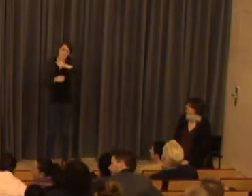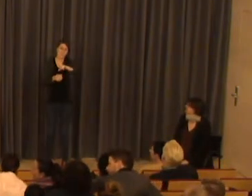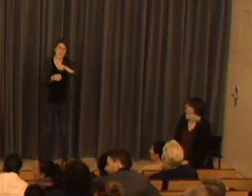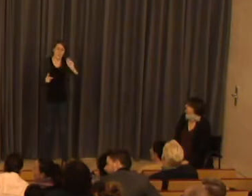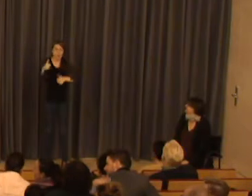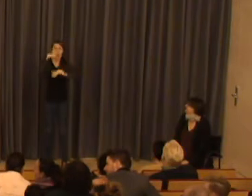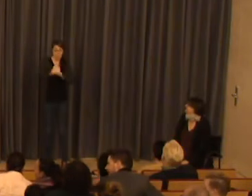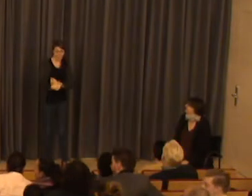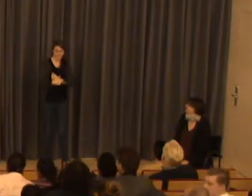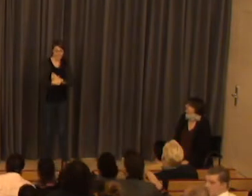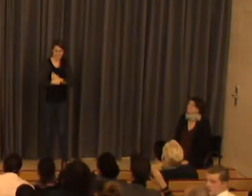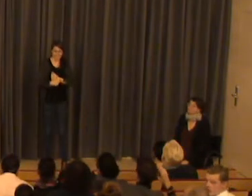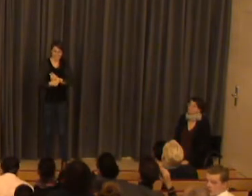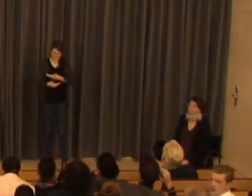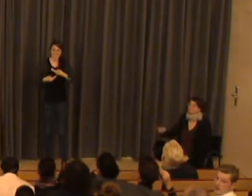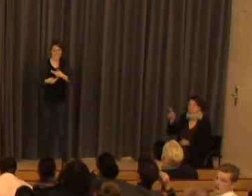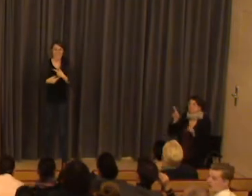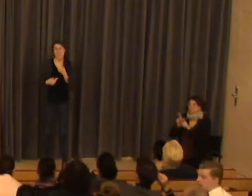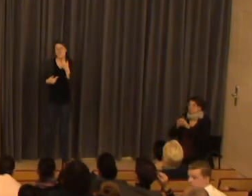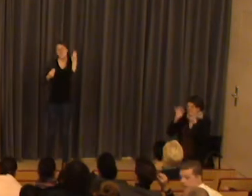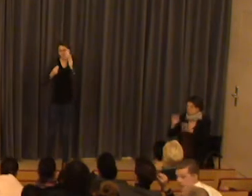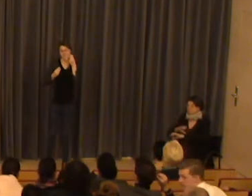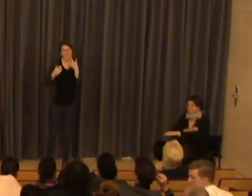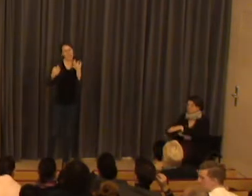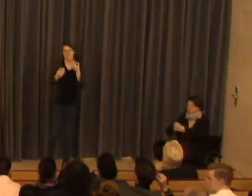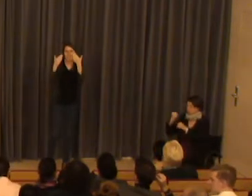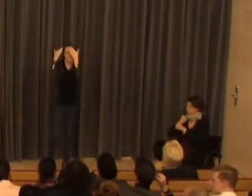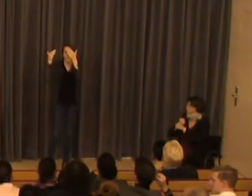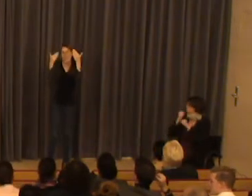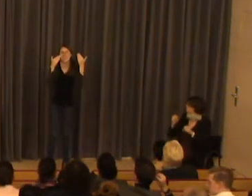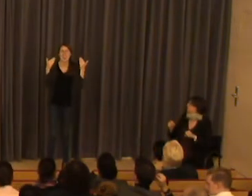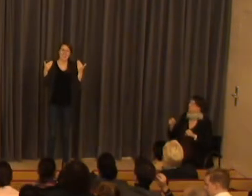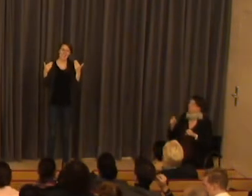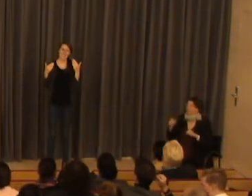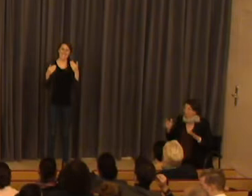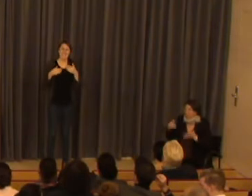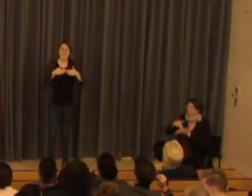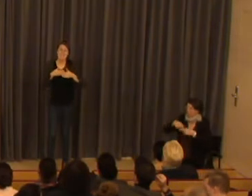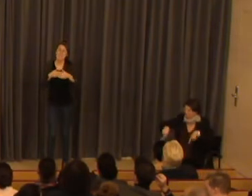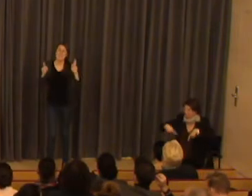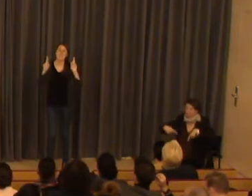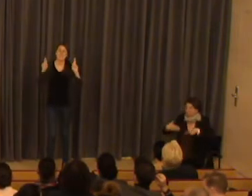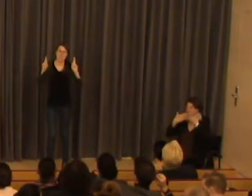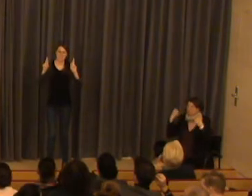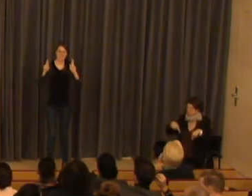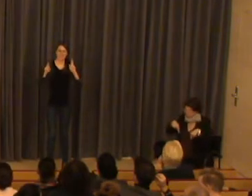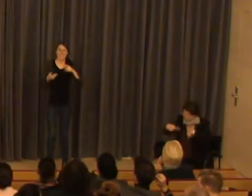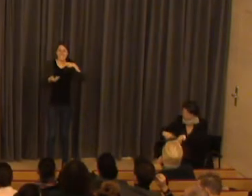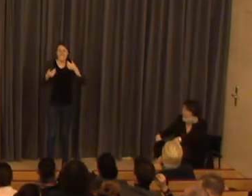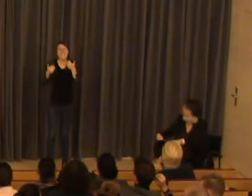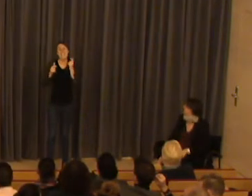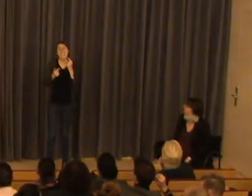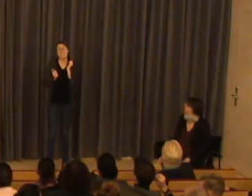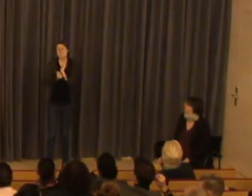jo crec que els hem de felicitar i desitjar molta sort i que aquest curs que han fet doncs, sigui molt